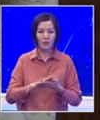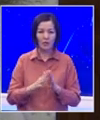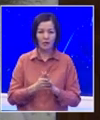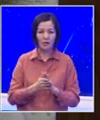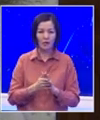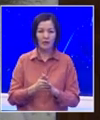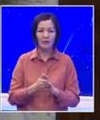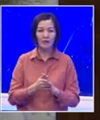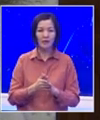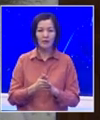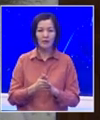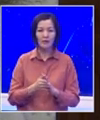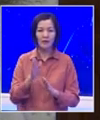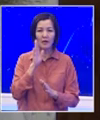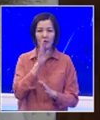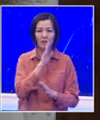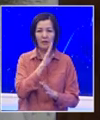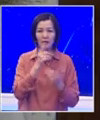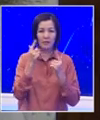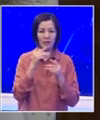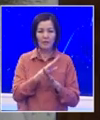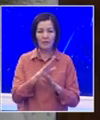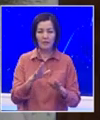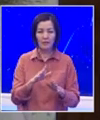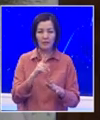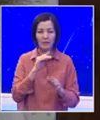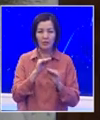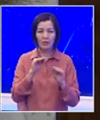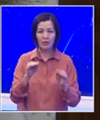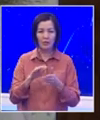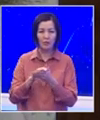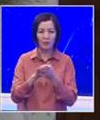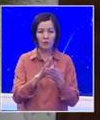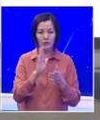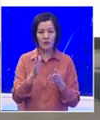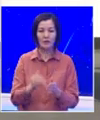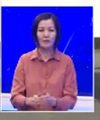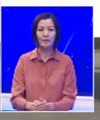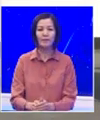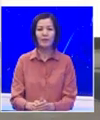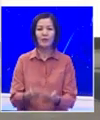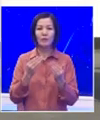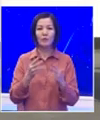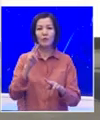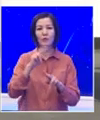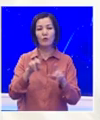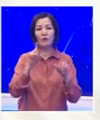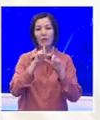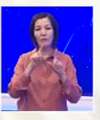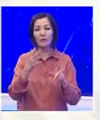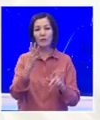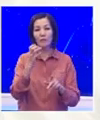бермесін. Енді ешқашан аналардың көз жасы төгілмесін. Елімізде тек тыныштық болсын деп тілеймін. Бүгінде аталмыш түзету